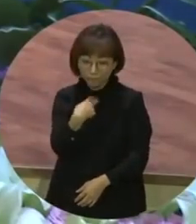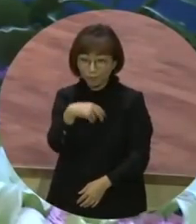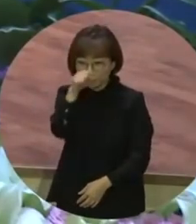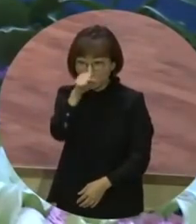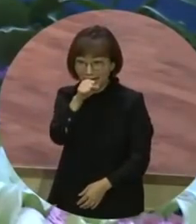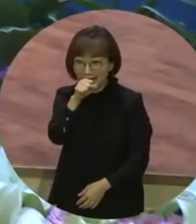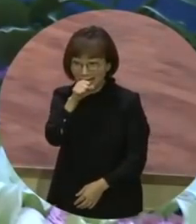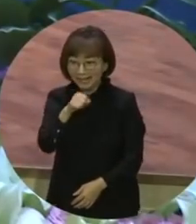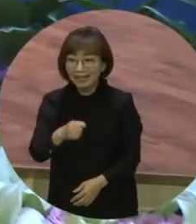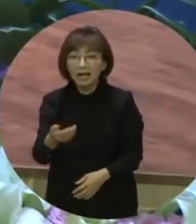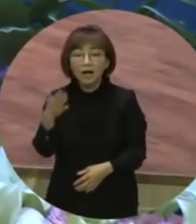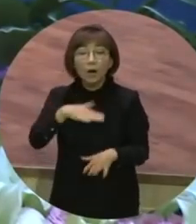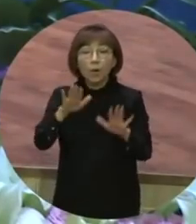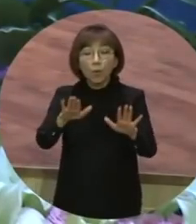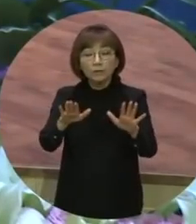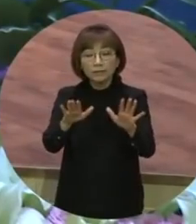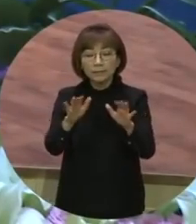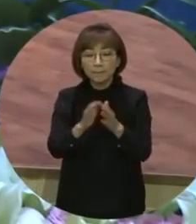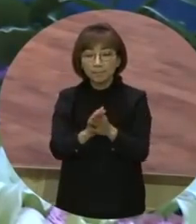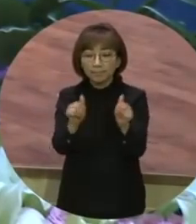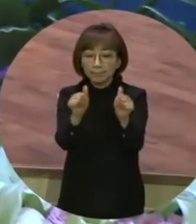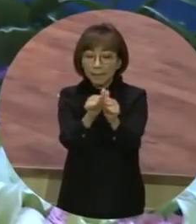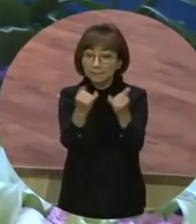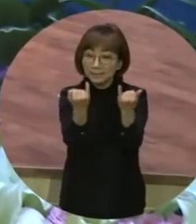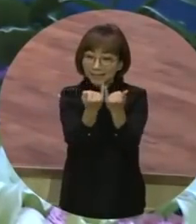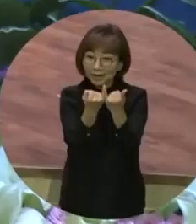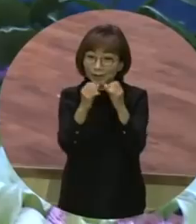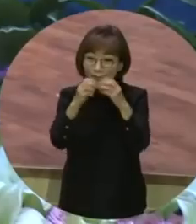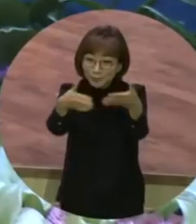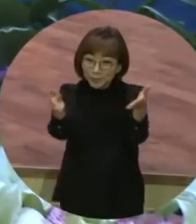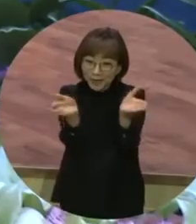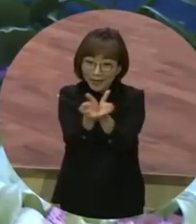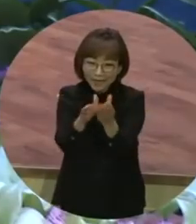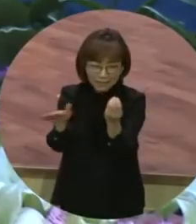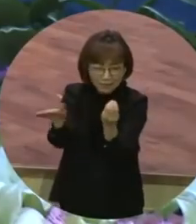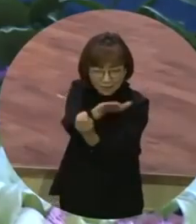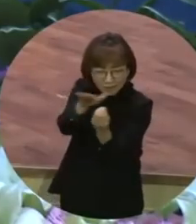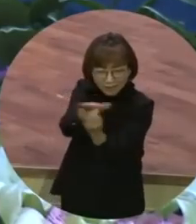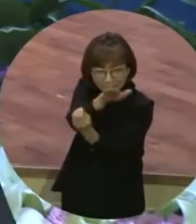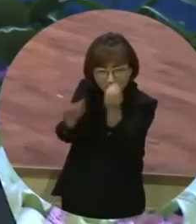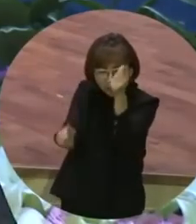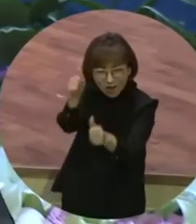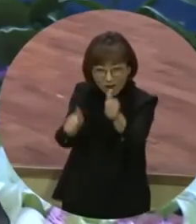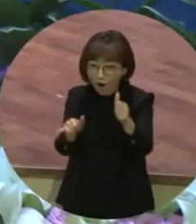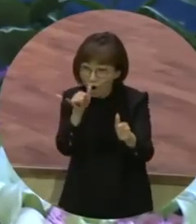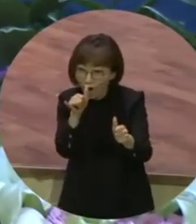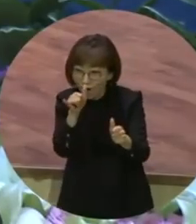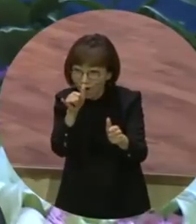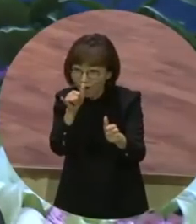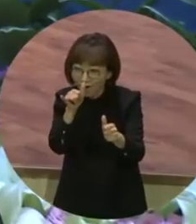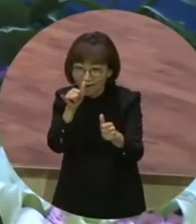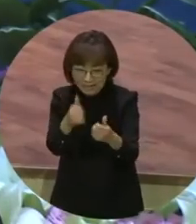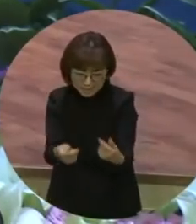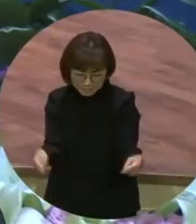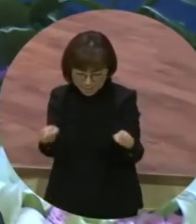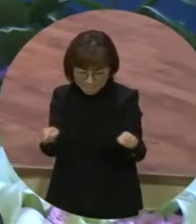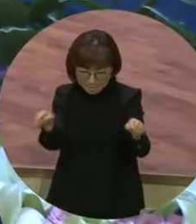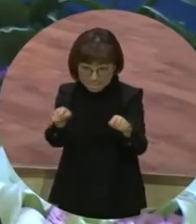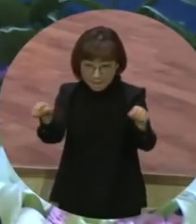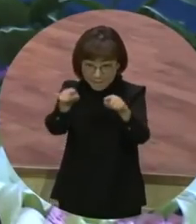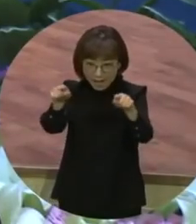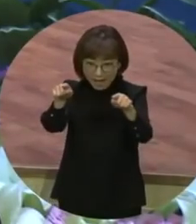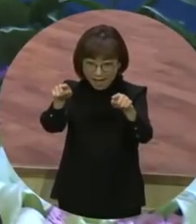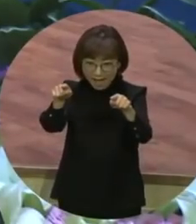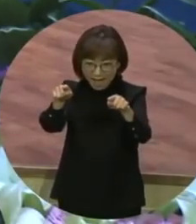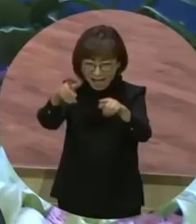주최로 우리 남녀 전도회 탁구 대회가 결승전이 벌어지는데, 결승전 탁구 대회, 탁구하면